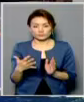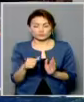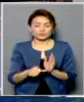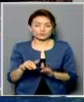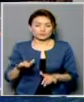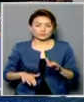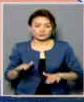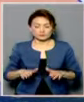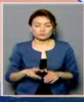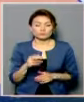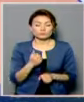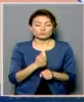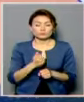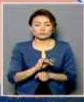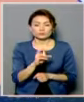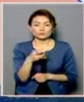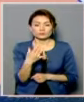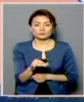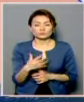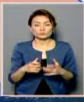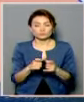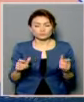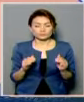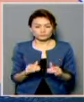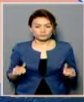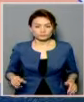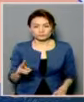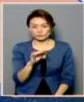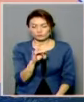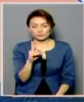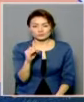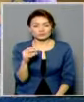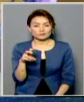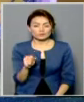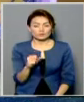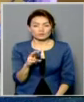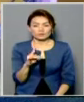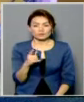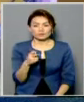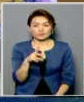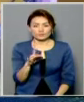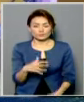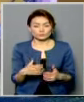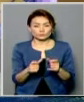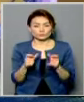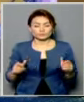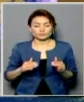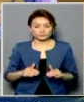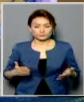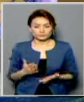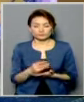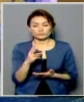65-60 келі салмақта күрескен Исатай орта мектебінің оқушысы Нұрзиля Қадыр мен Жұмабай Мырзағалиев, орта мектебінің